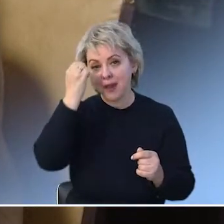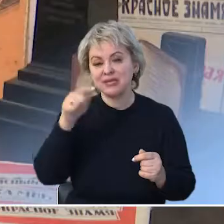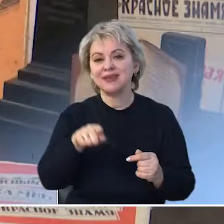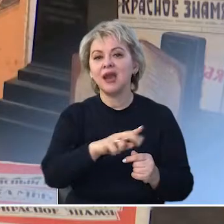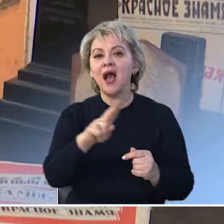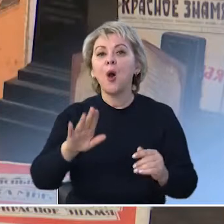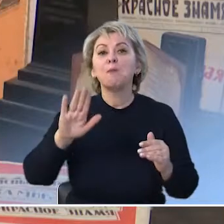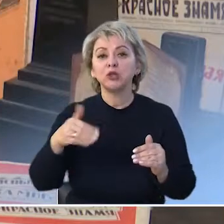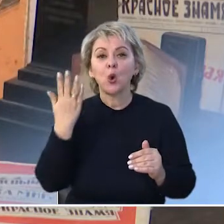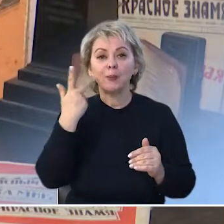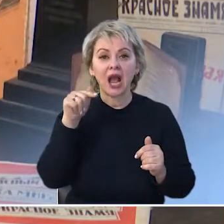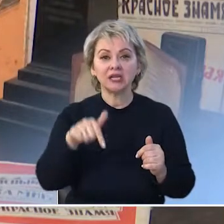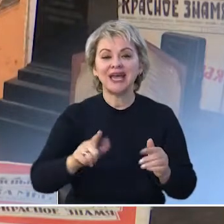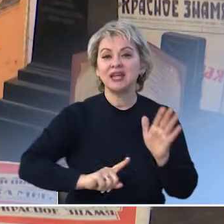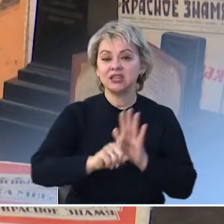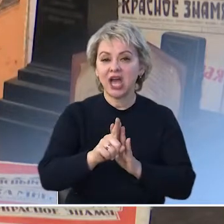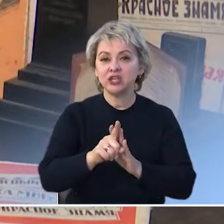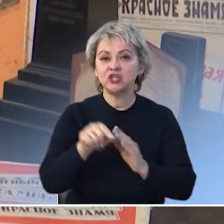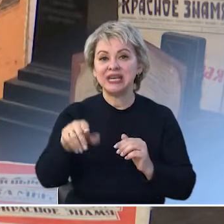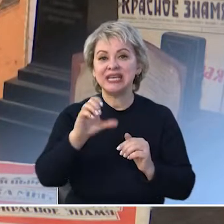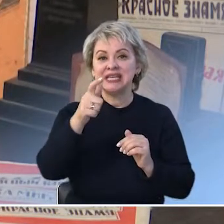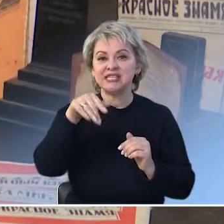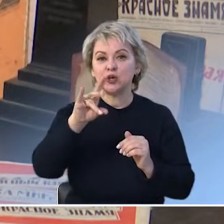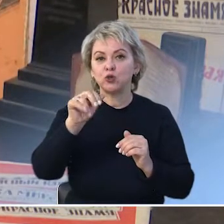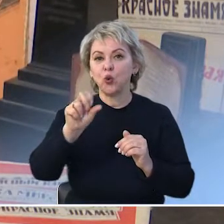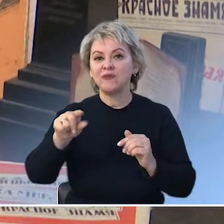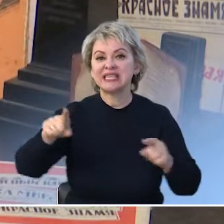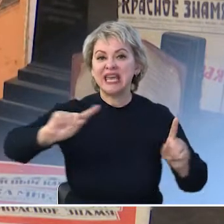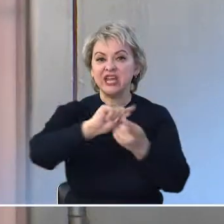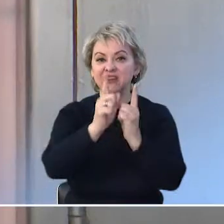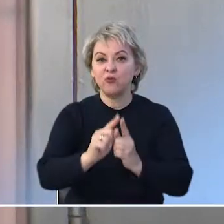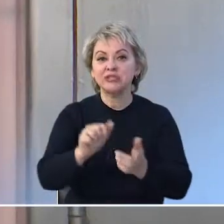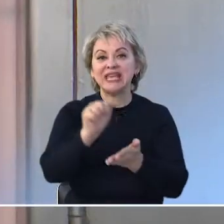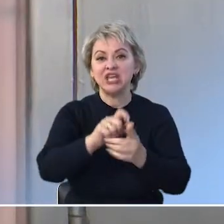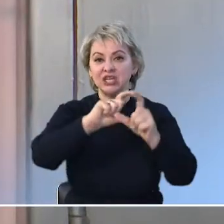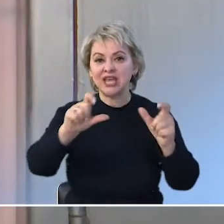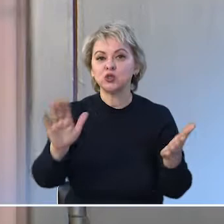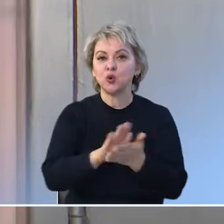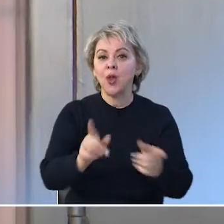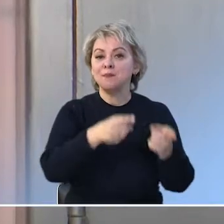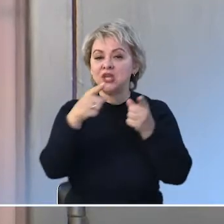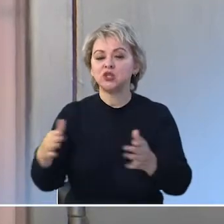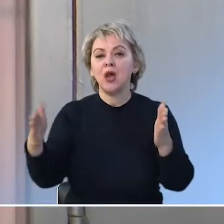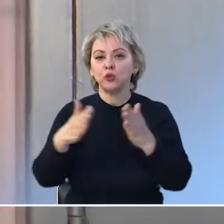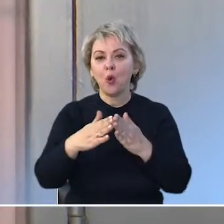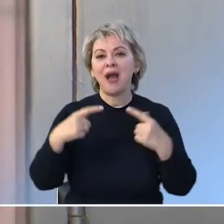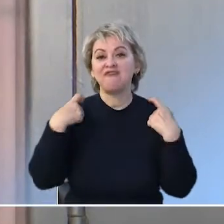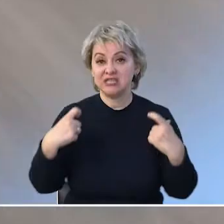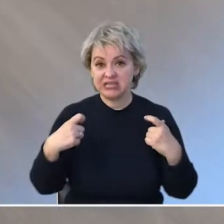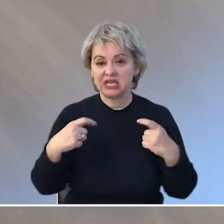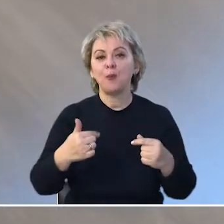раритеты. Вот. А потом, когда начались сердюковские реформы, и редакцию газеты решили переселить в окружной дом